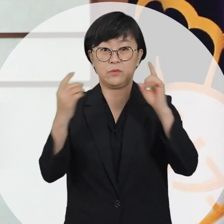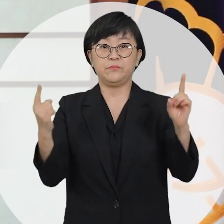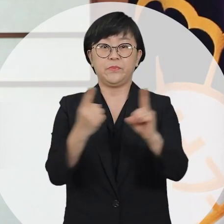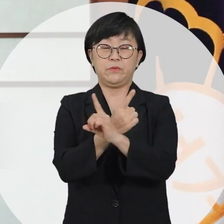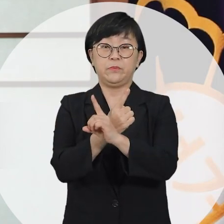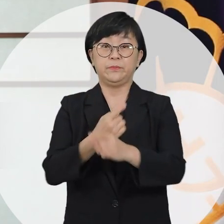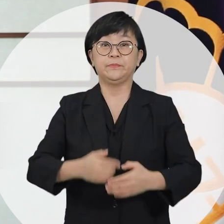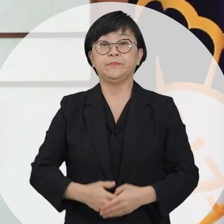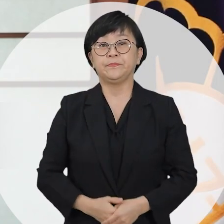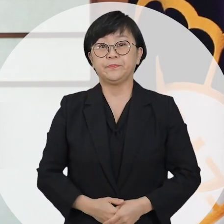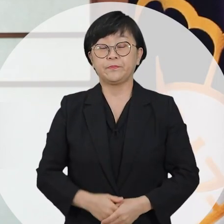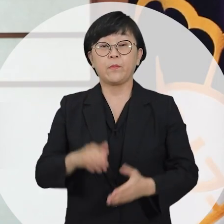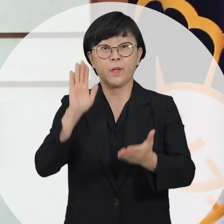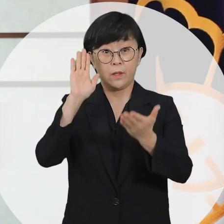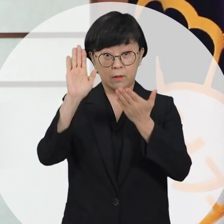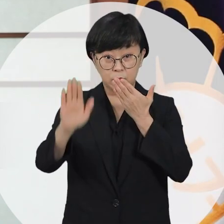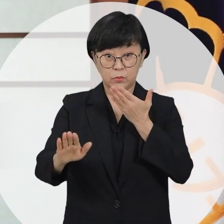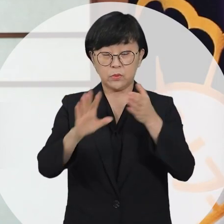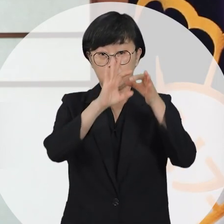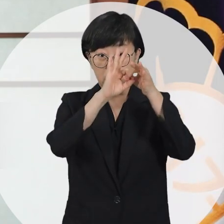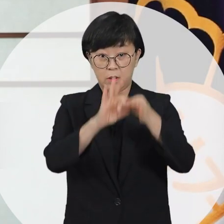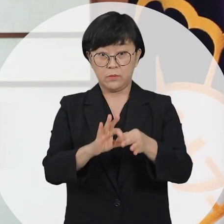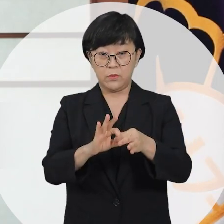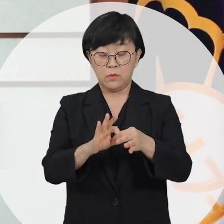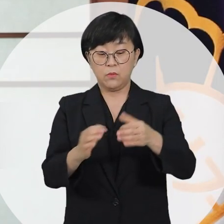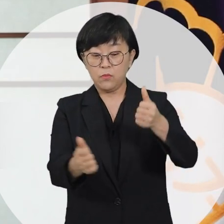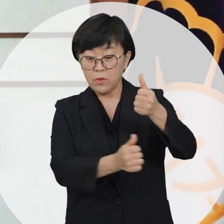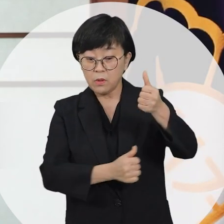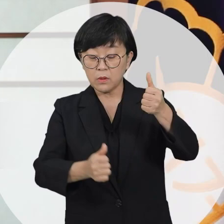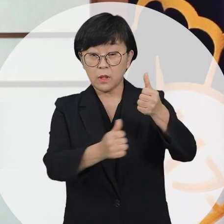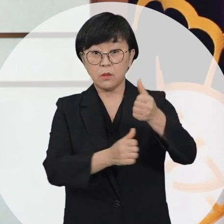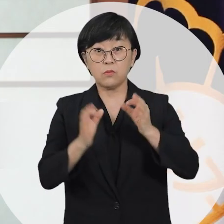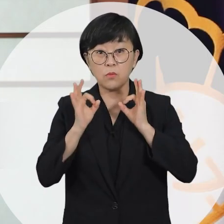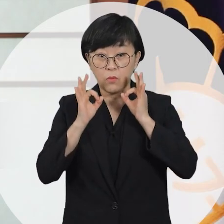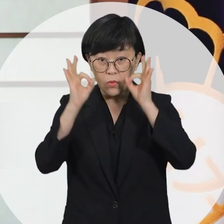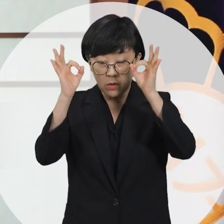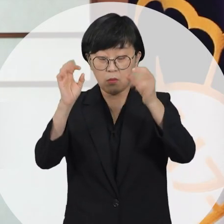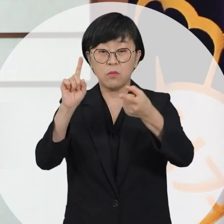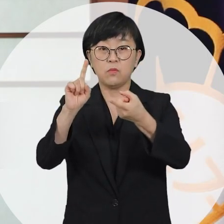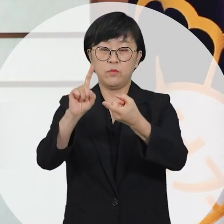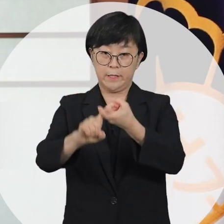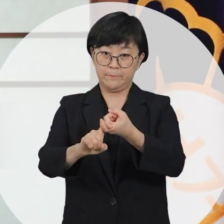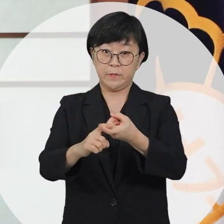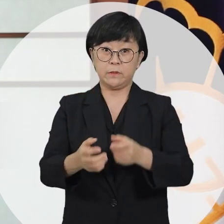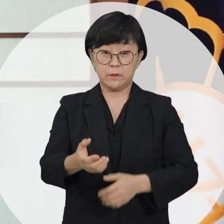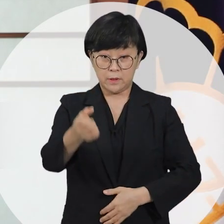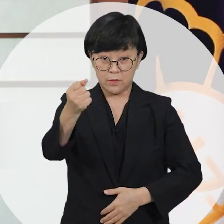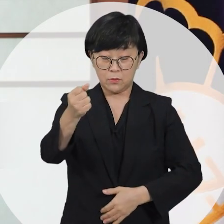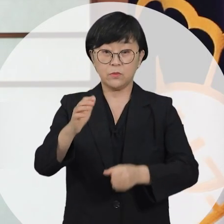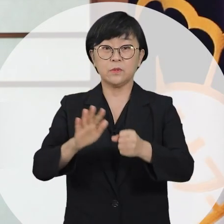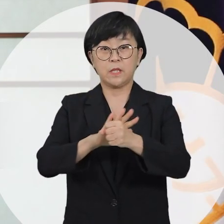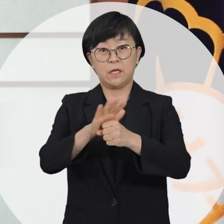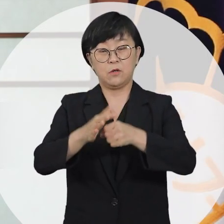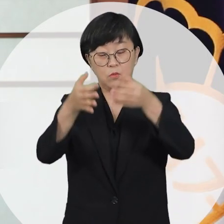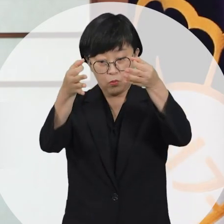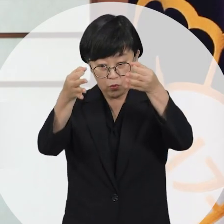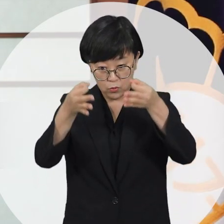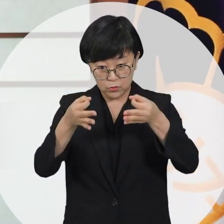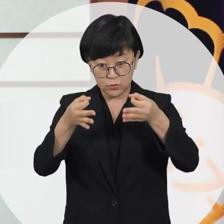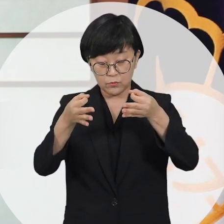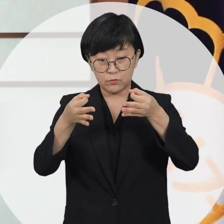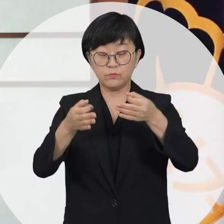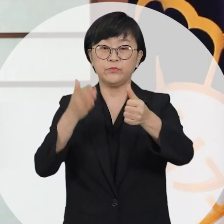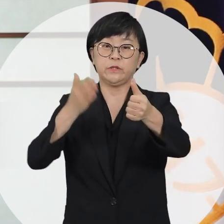쇄신하였습니다. 앞으로도 이어질 우리 위원회의 노력들을 관심과 애정을 가지고 지켜봐